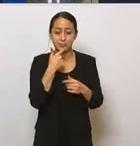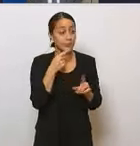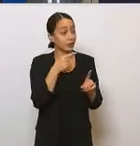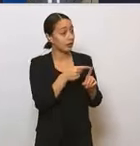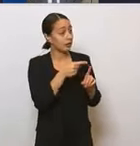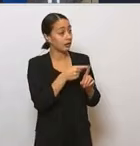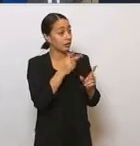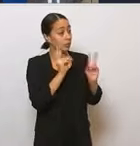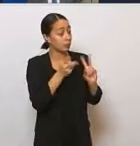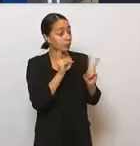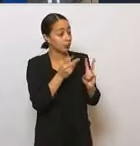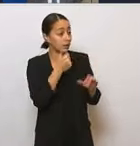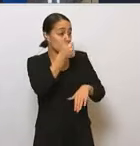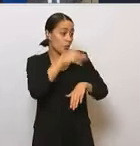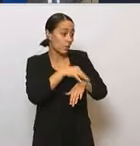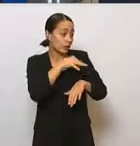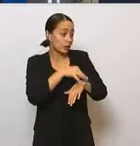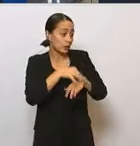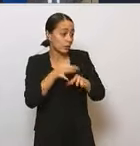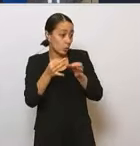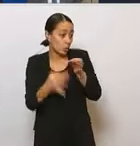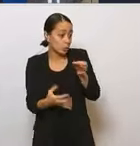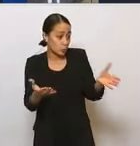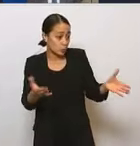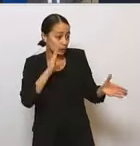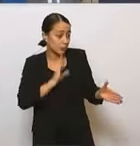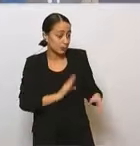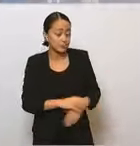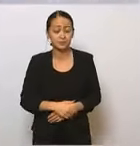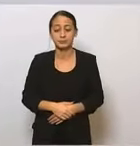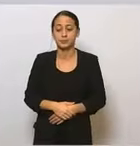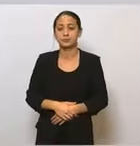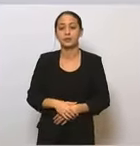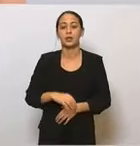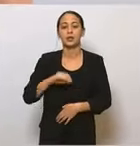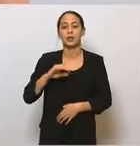thoughts in about one minute and a half? Yeah.